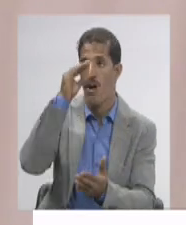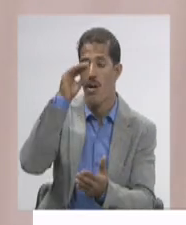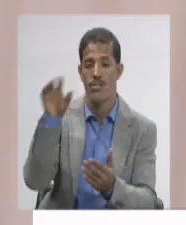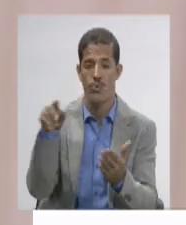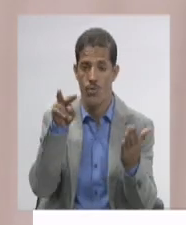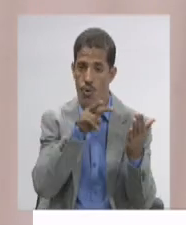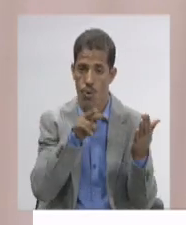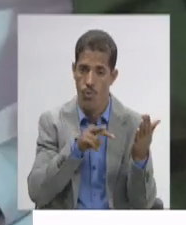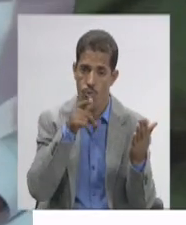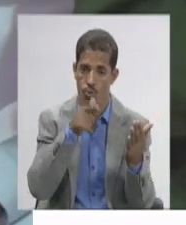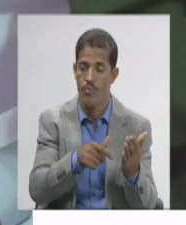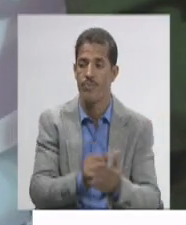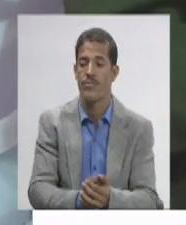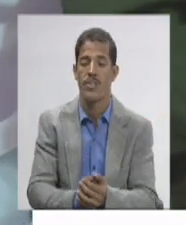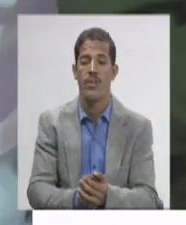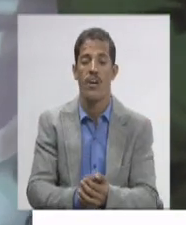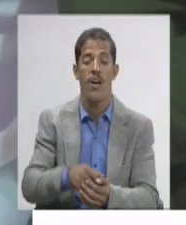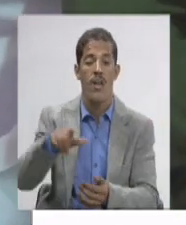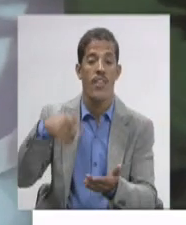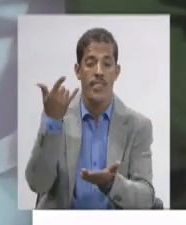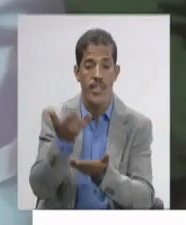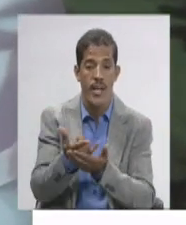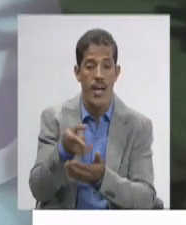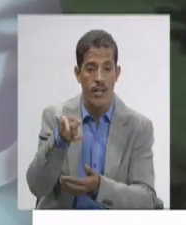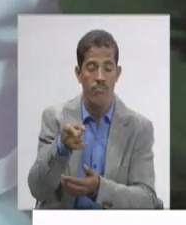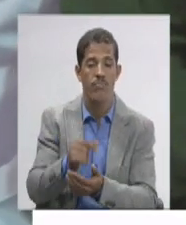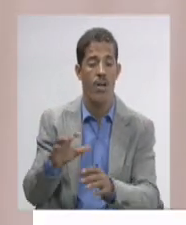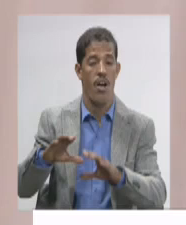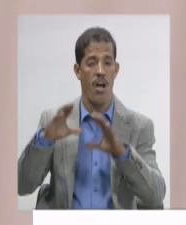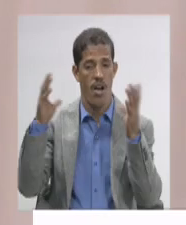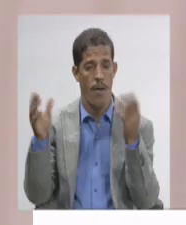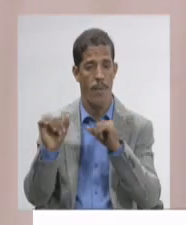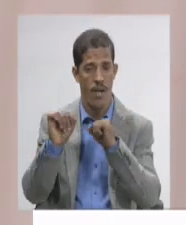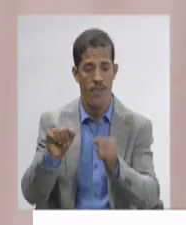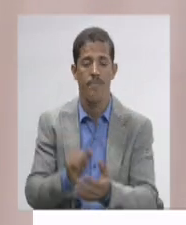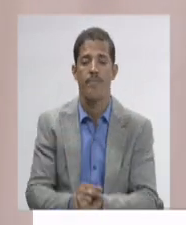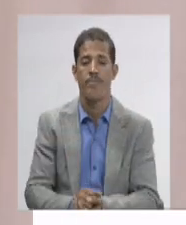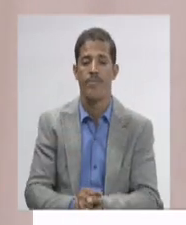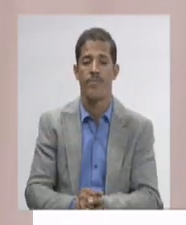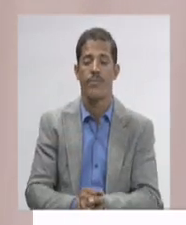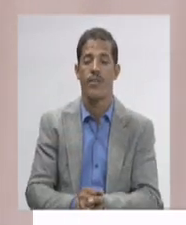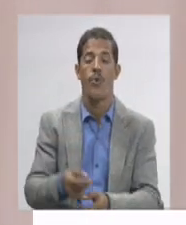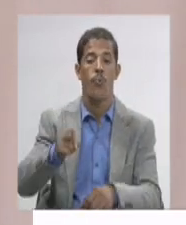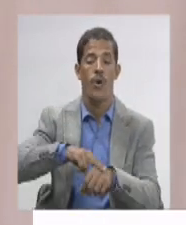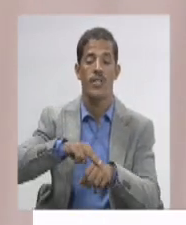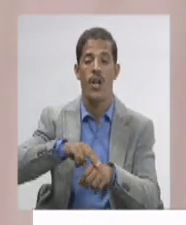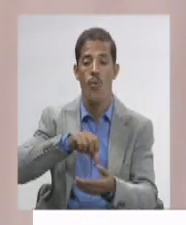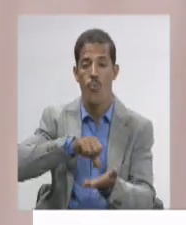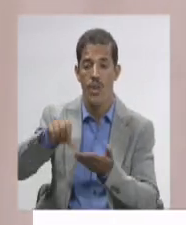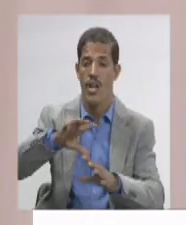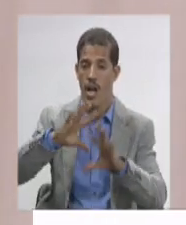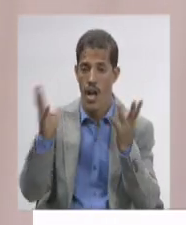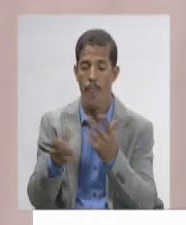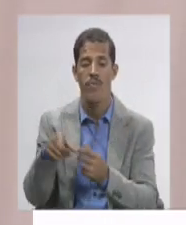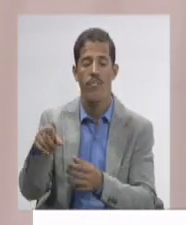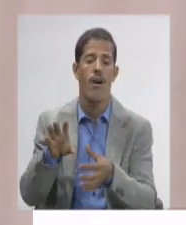ذكر ان لت جانت عامه وعاصمه ولايه ولايتها خاصه